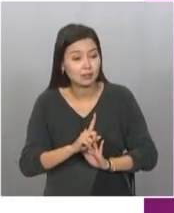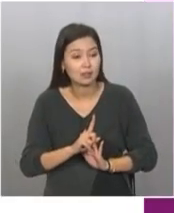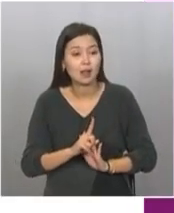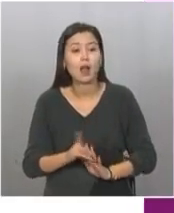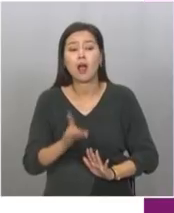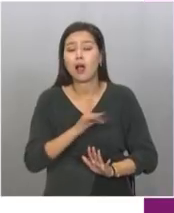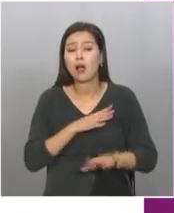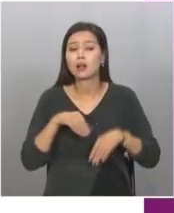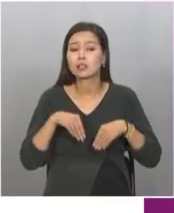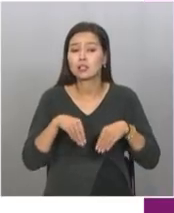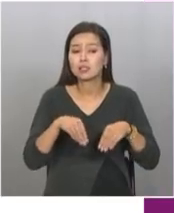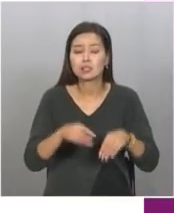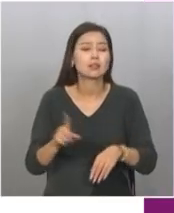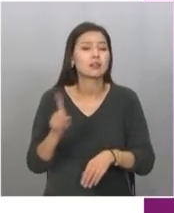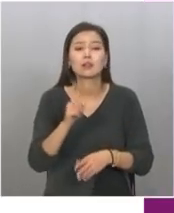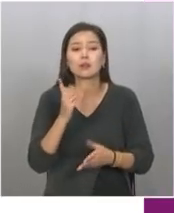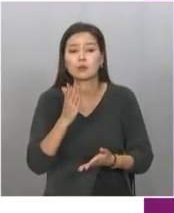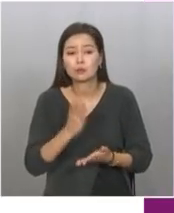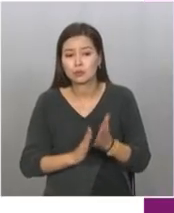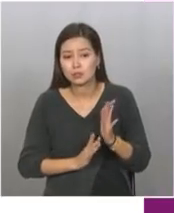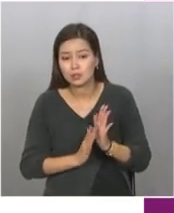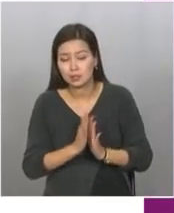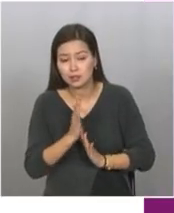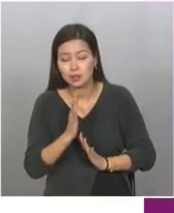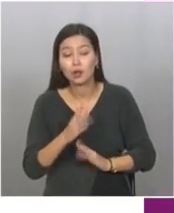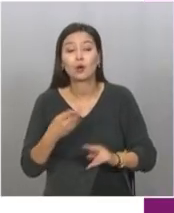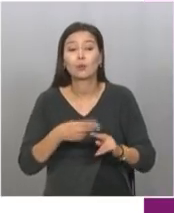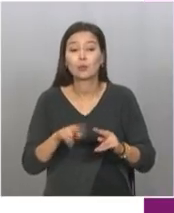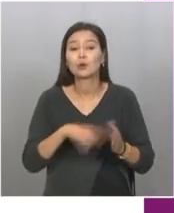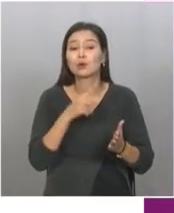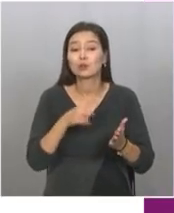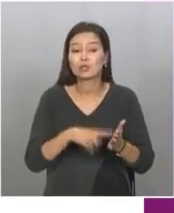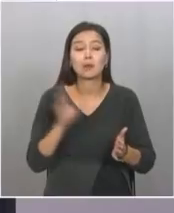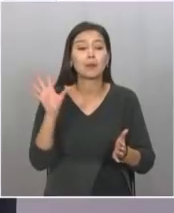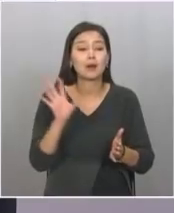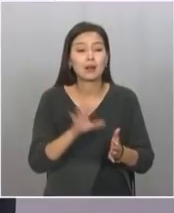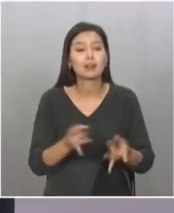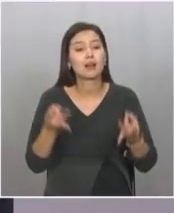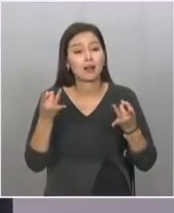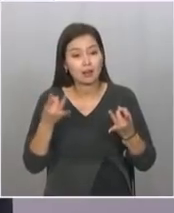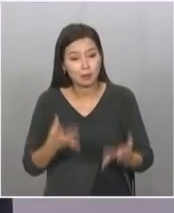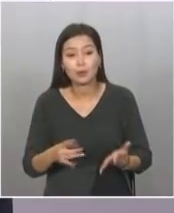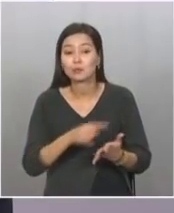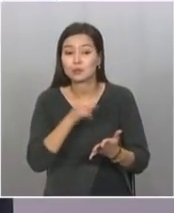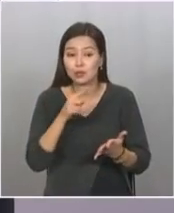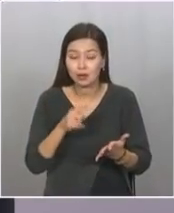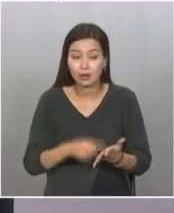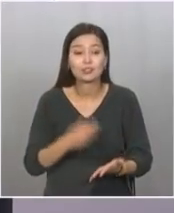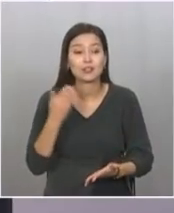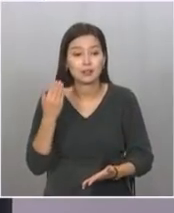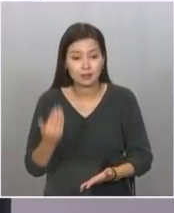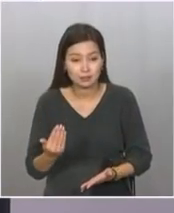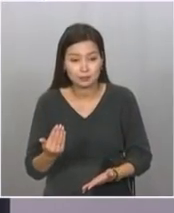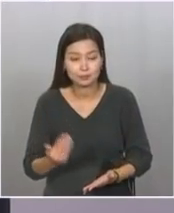Ақ егісте не өседі? Міне, бұл сұрақтардың барлығы қарапайым сұраққа